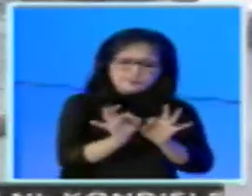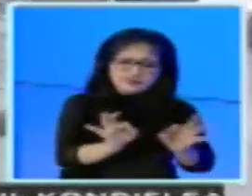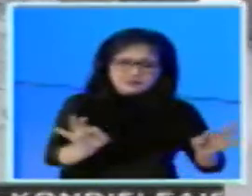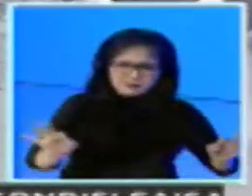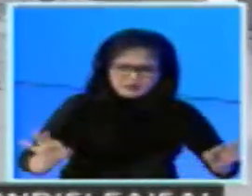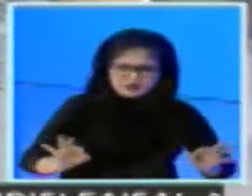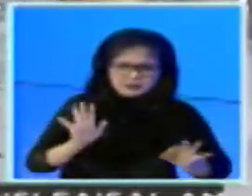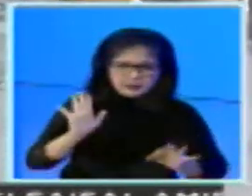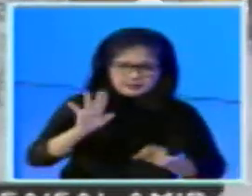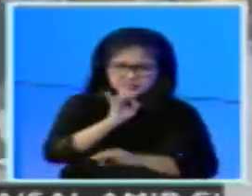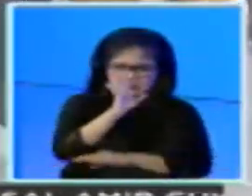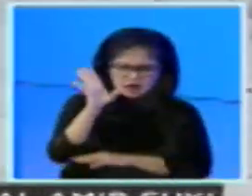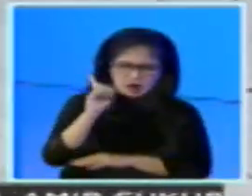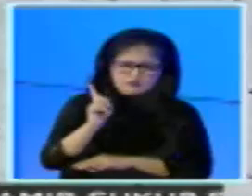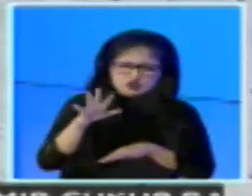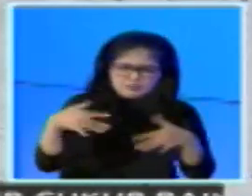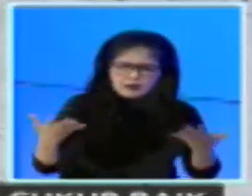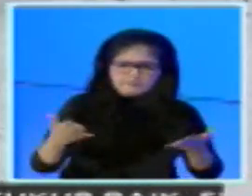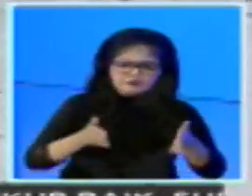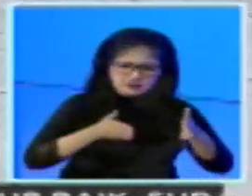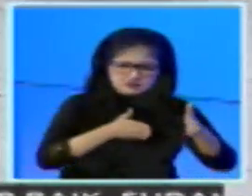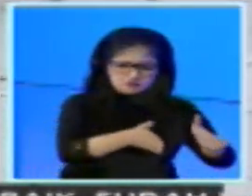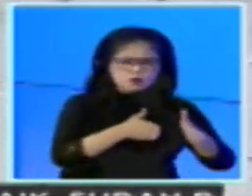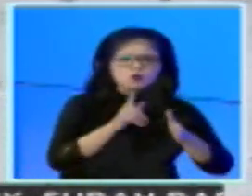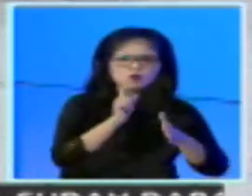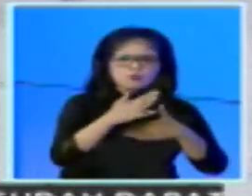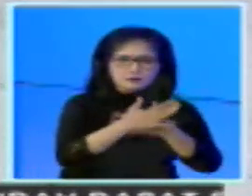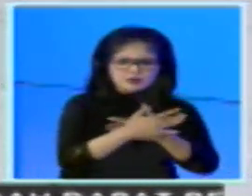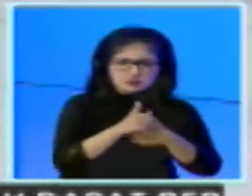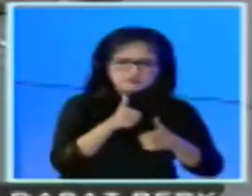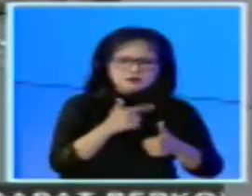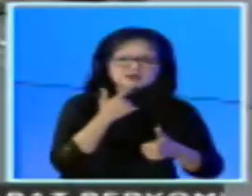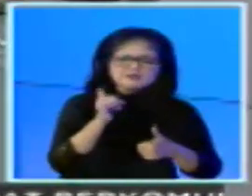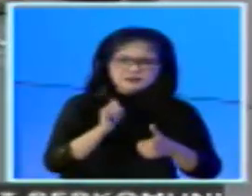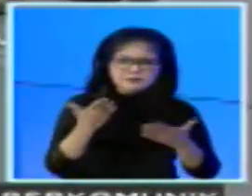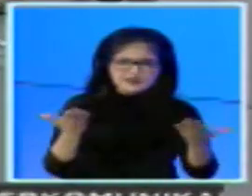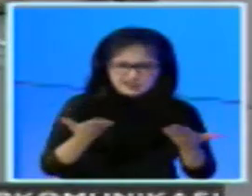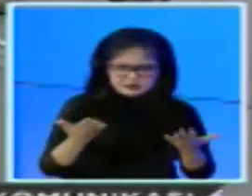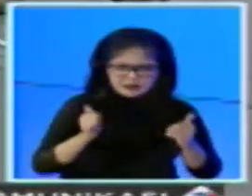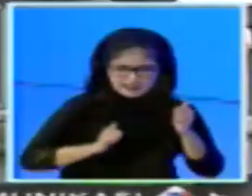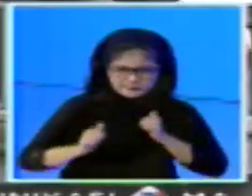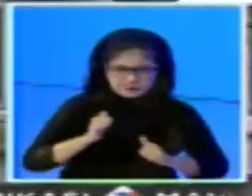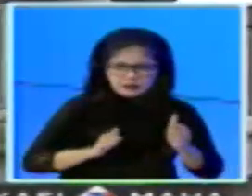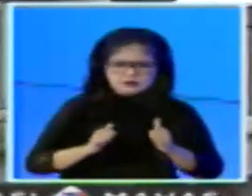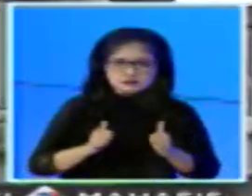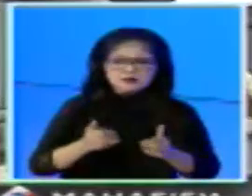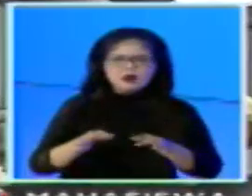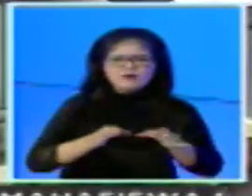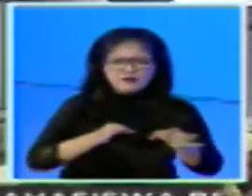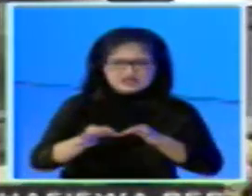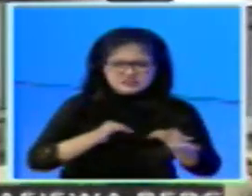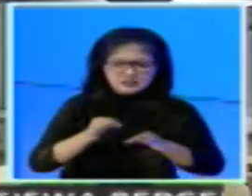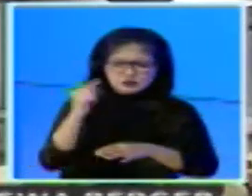siang agar lajur Transjakarta dapat kembali digunakan. Fasilitas publik di sekitar DPR MPR rusak akibat bentrok pelajar dan